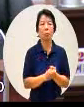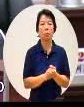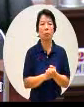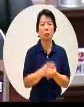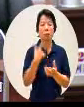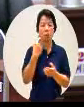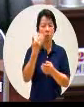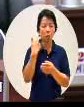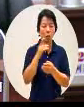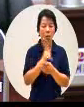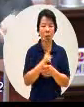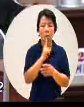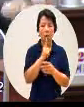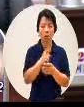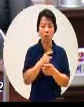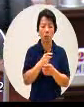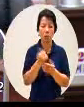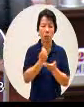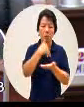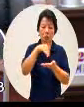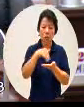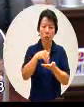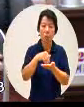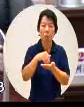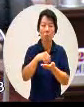我曾經擱置了一條預算就是